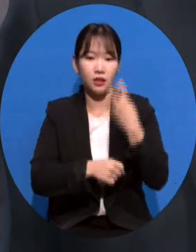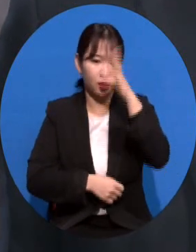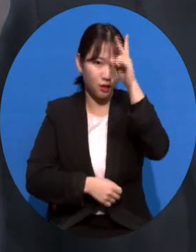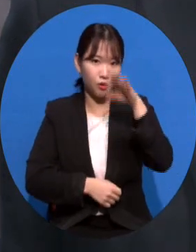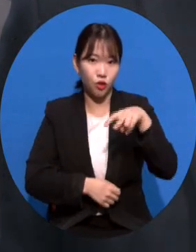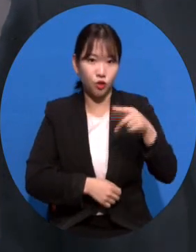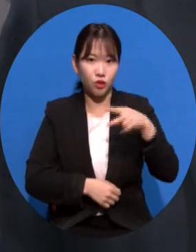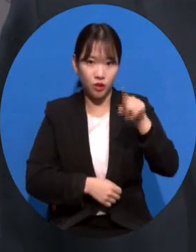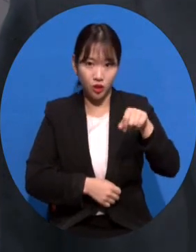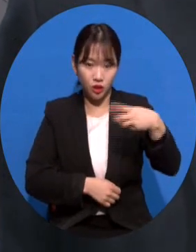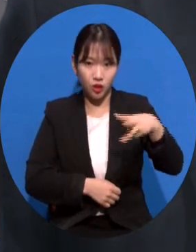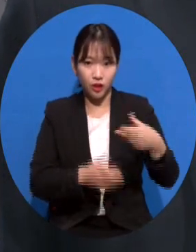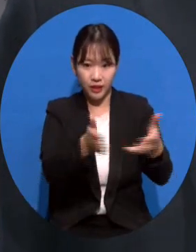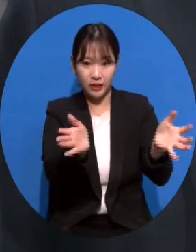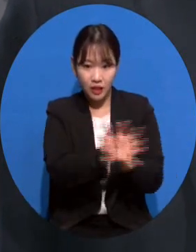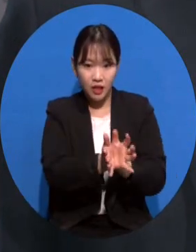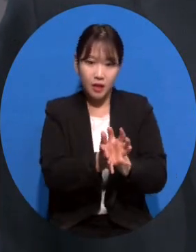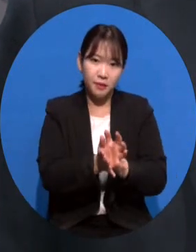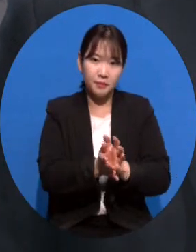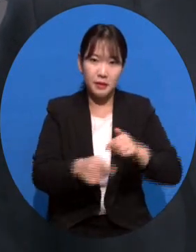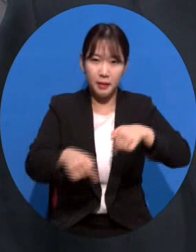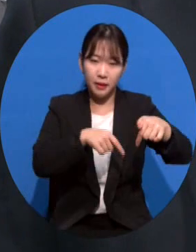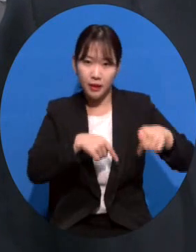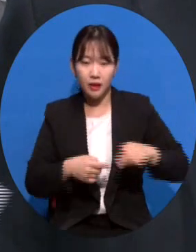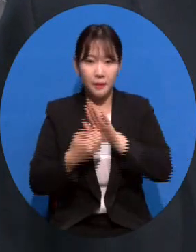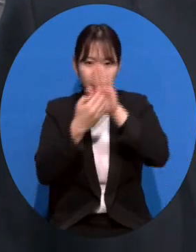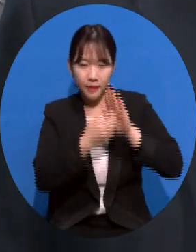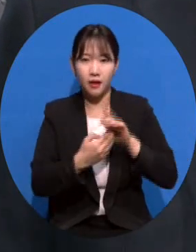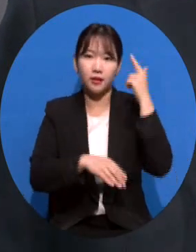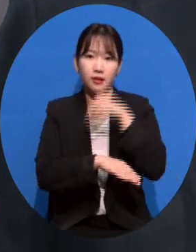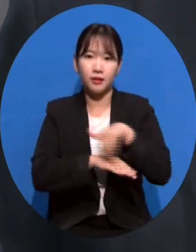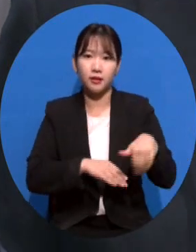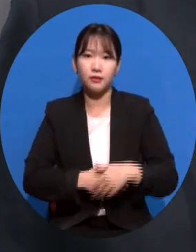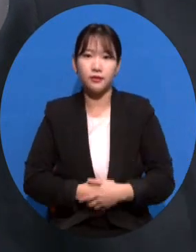검찰이 윤석열 사단의 소나기에서 놀아나는 것을 막을 것이다.